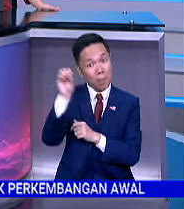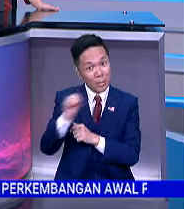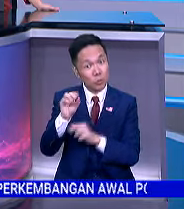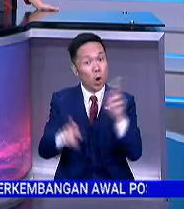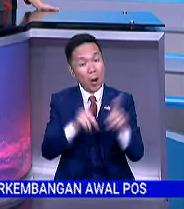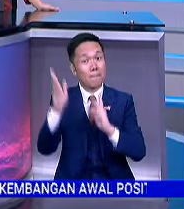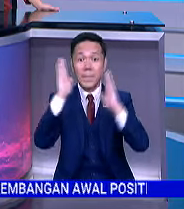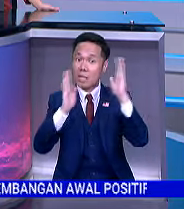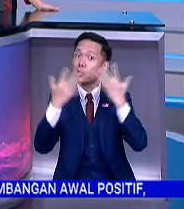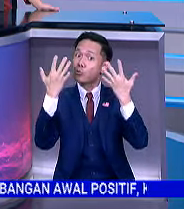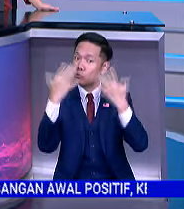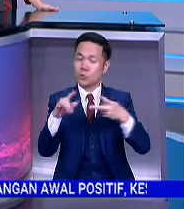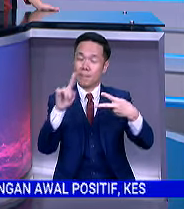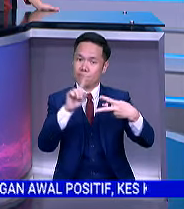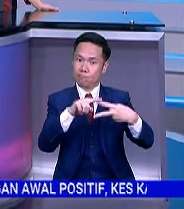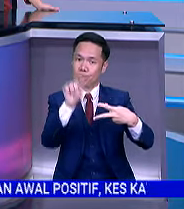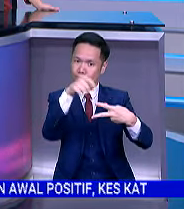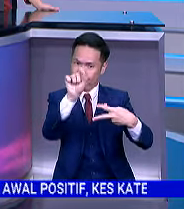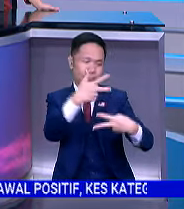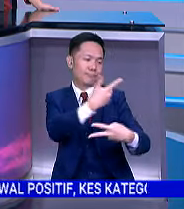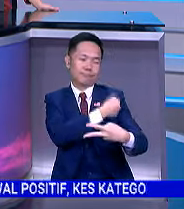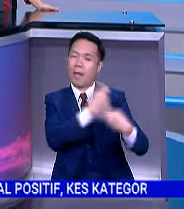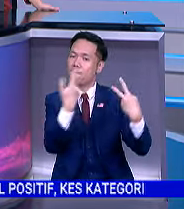51.7% telah menerima dos pertama.